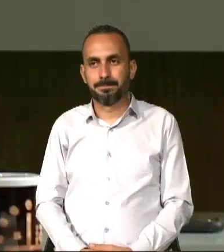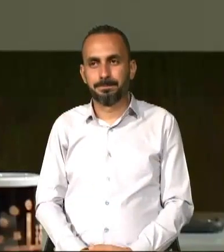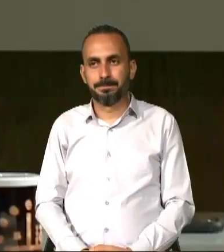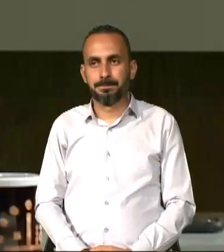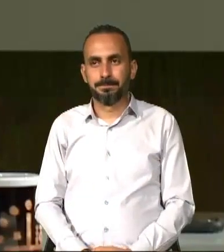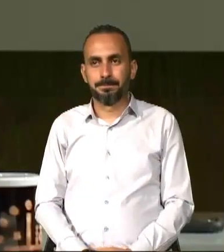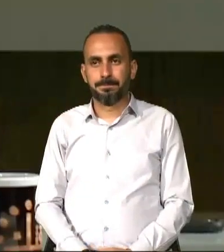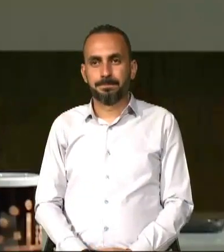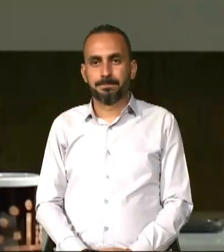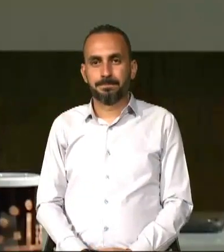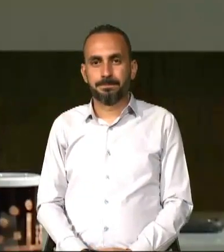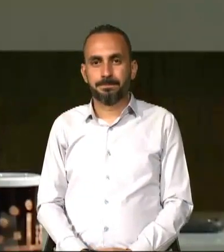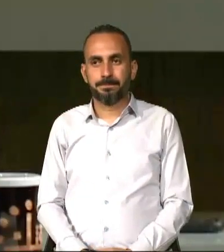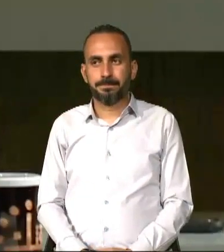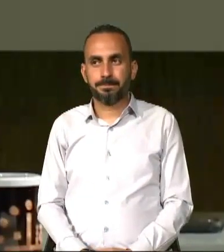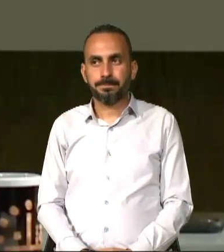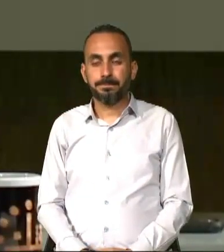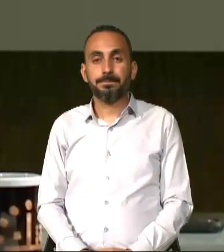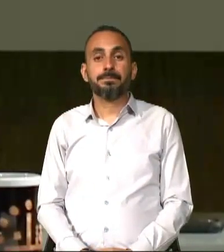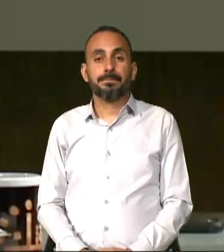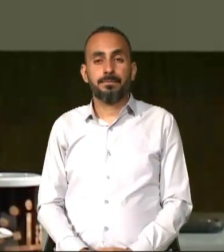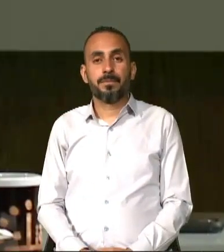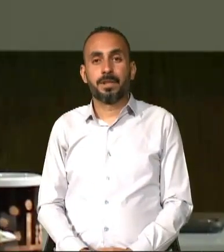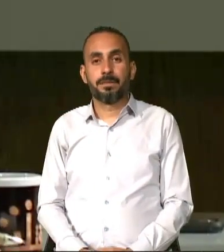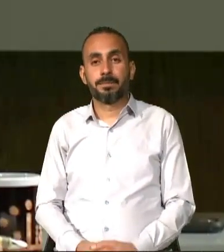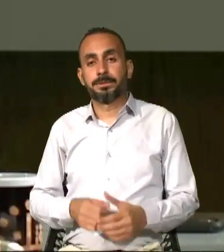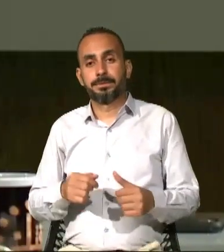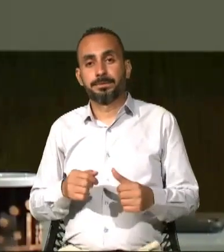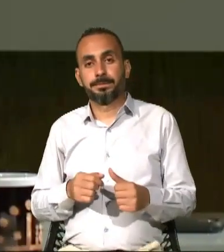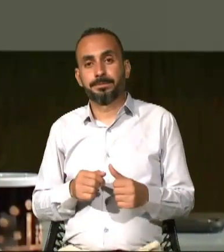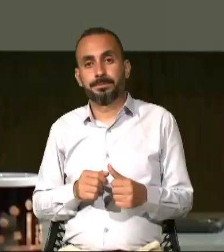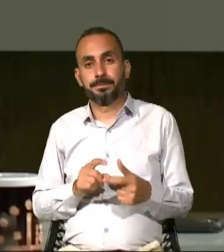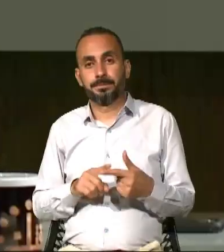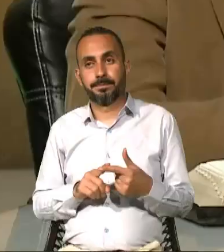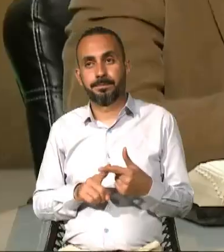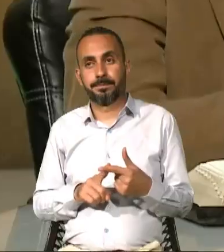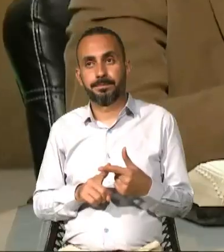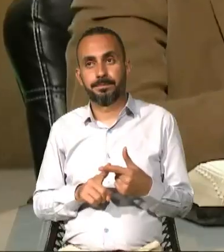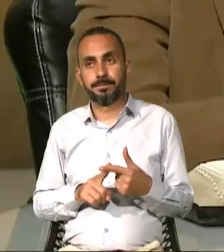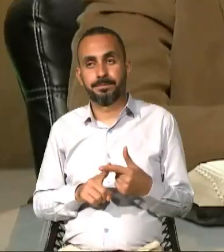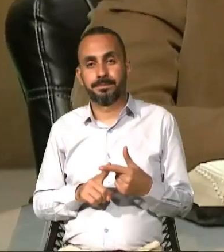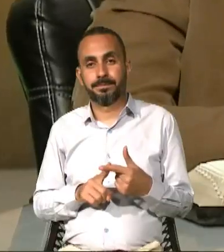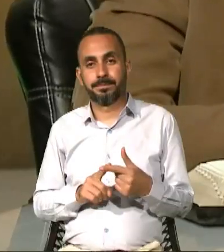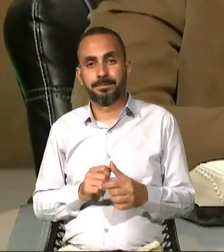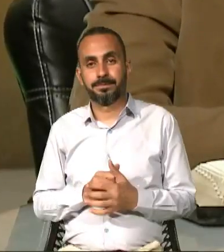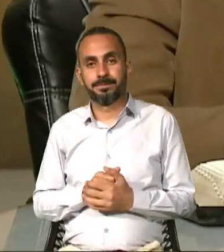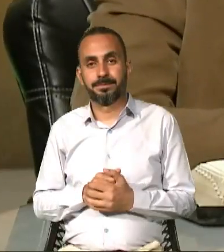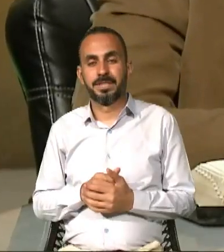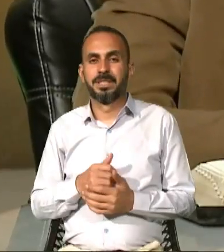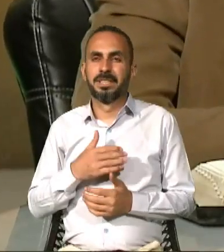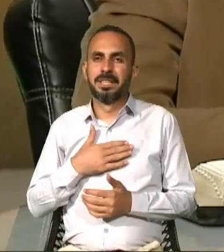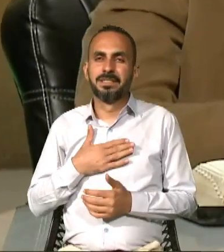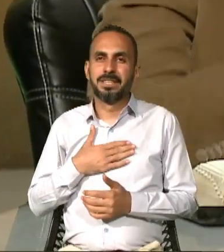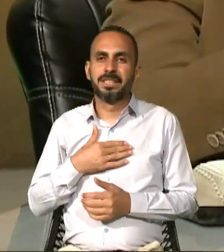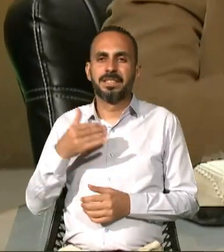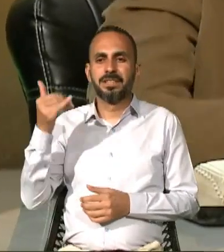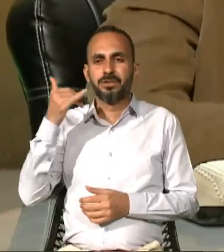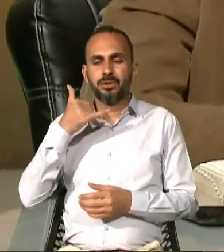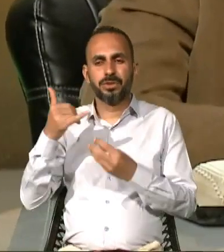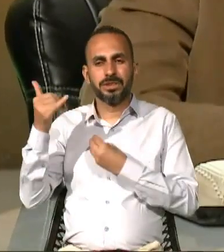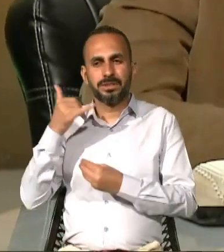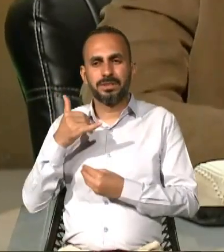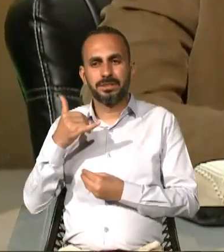ومعك. طيب نيجي تقويم. اتفضل. انا بس التليفونات شدت قلب الحاجه. اولا